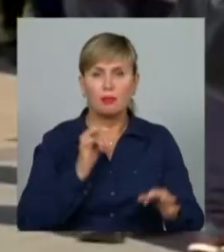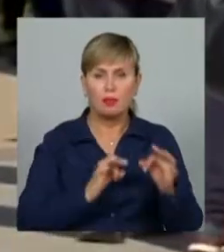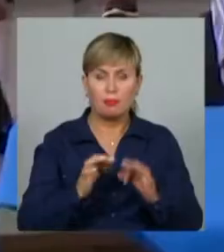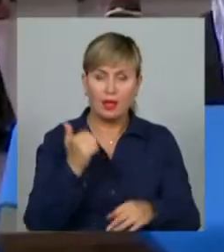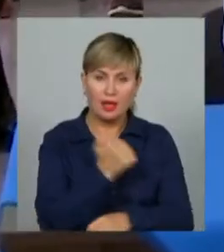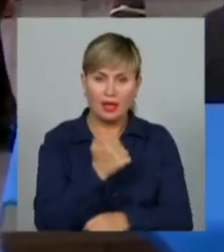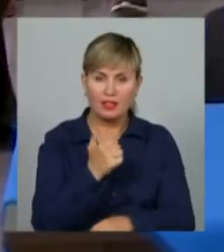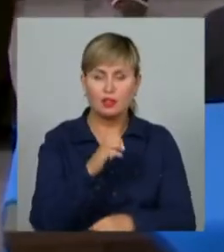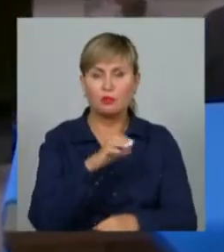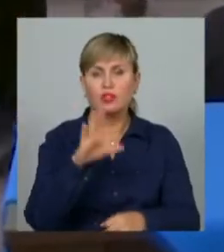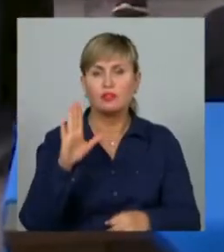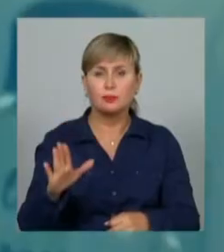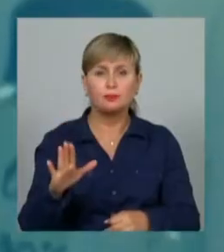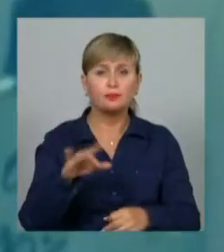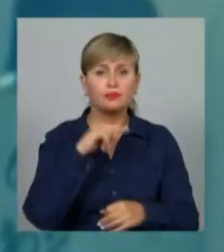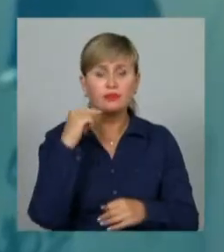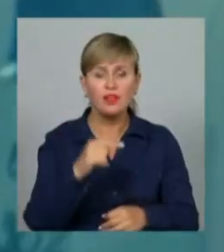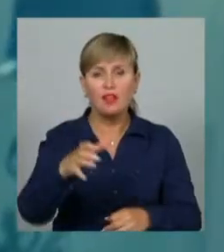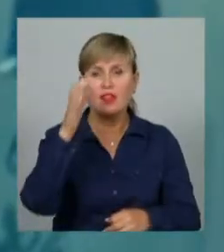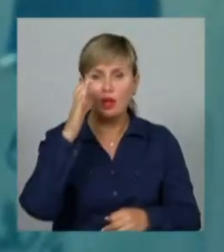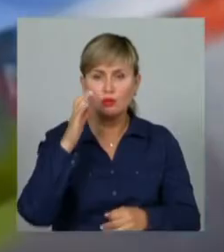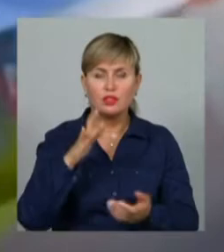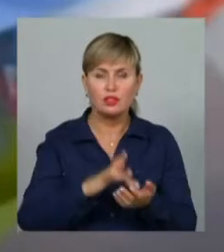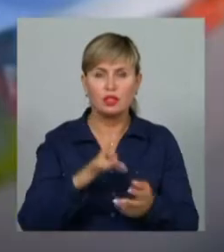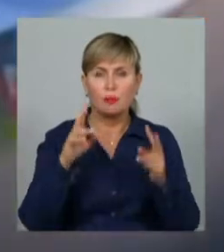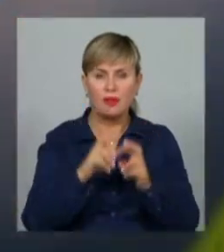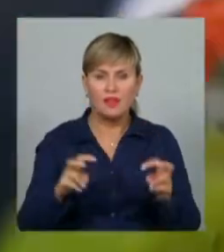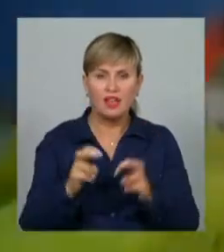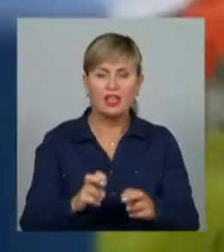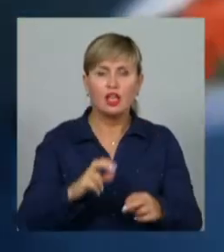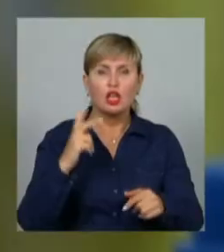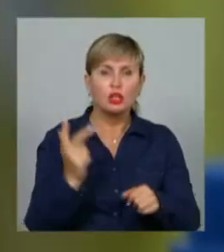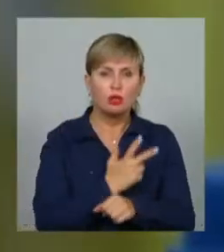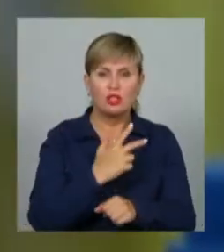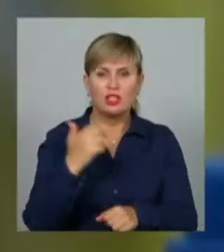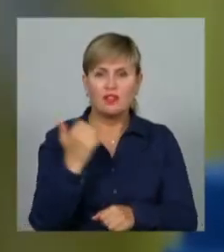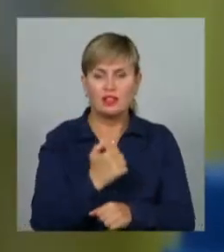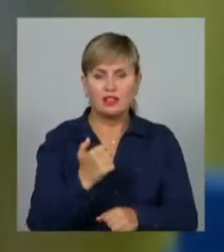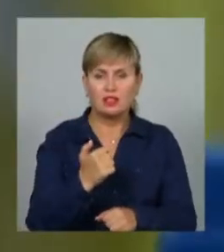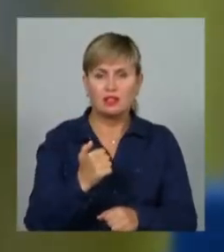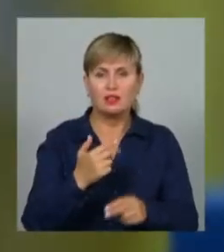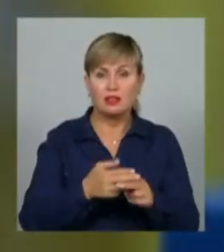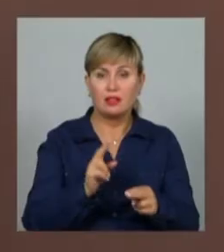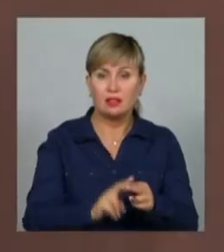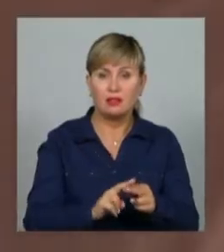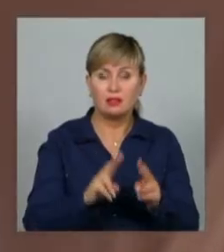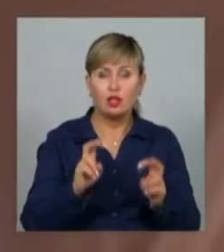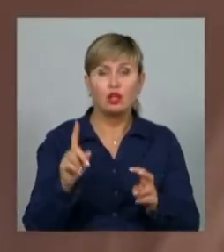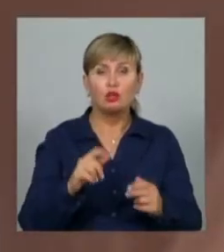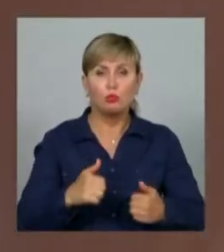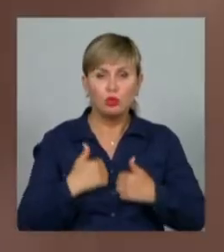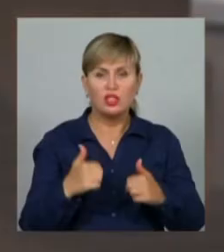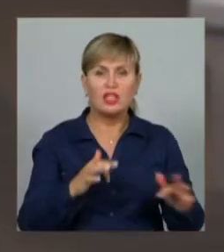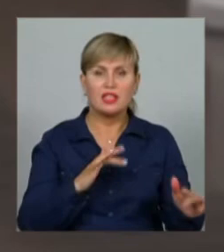и Sputnik V. В России научный центр «Вектор» проверяет возможность трехкратного вакцинирования препаратом «Эпивак Корона», чтобы